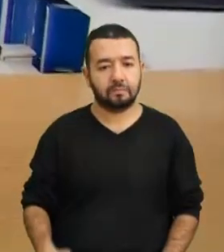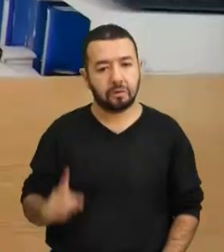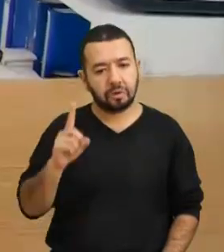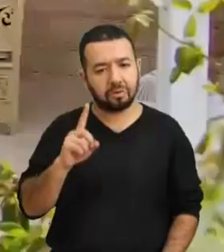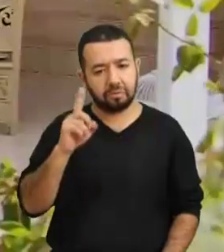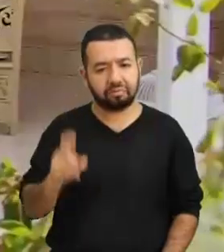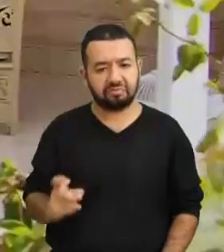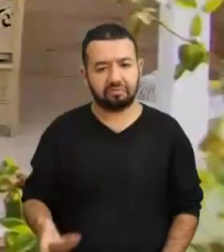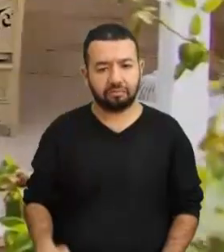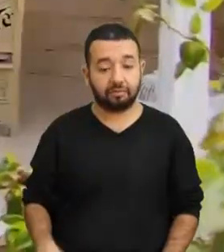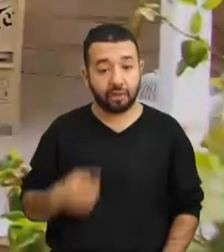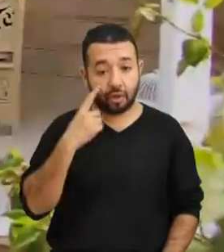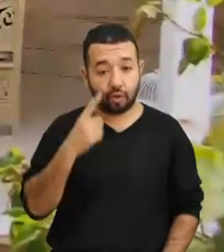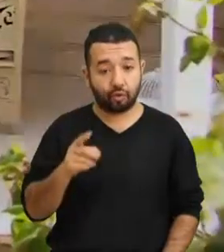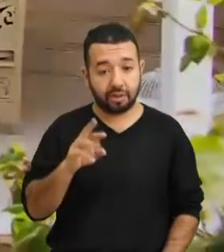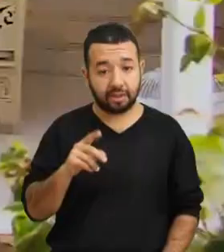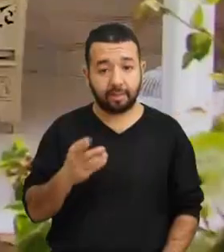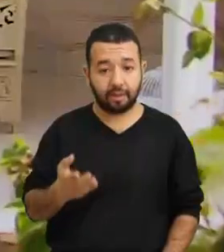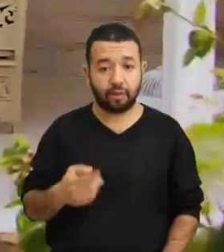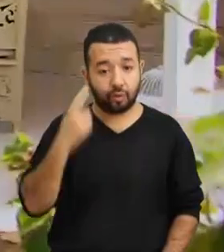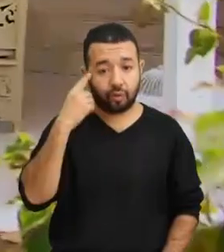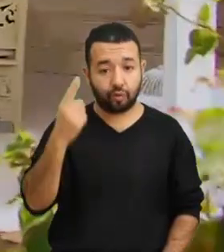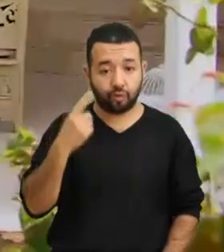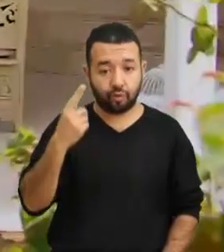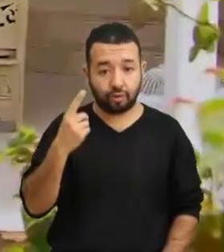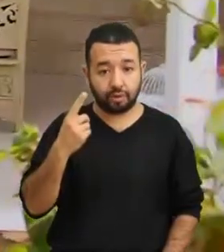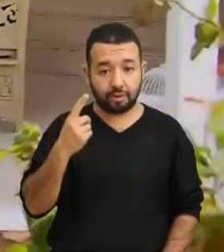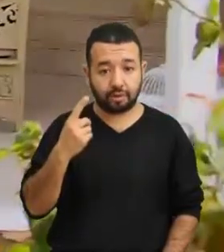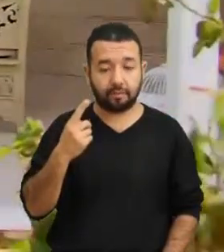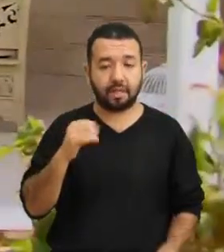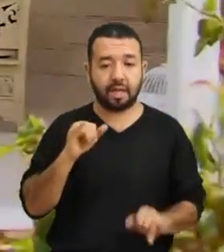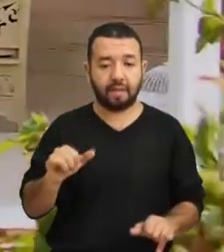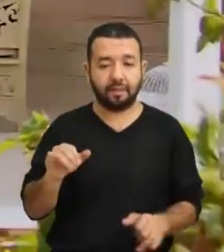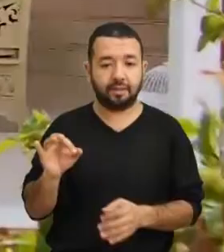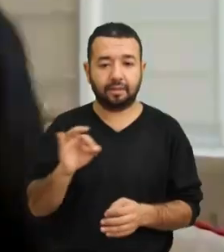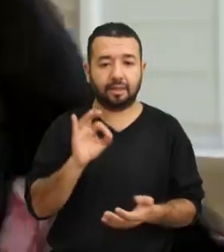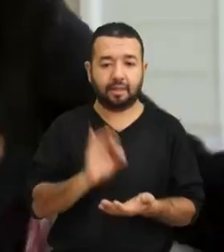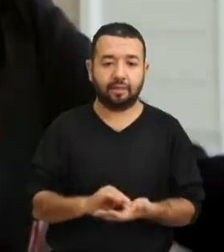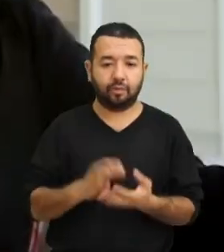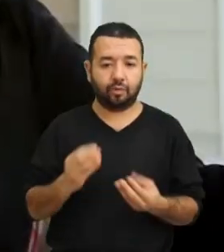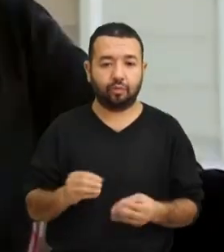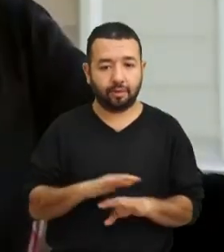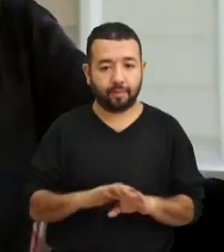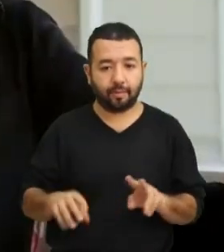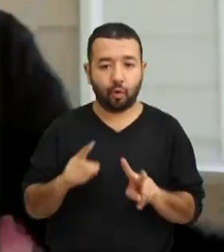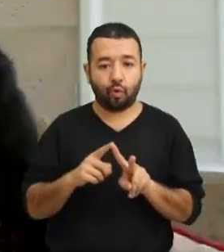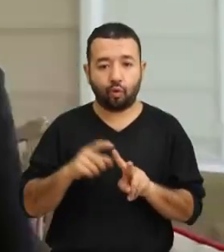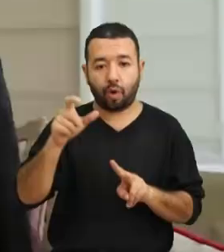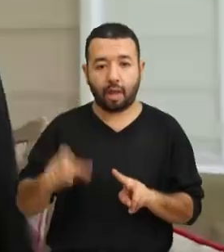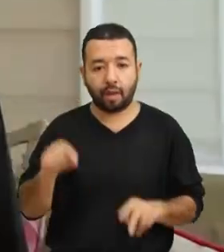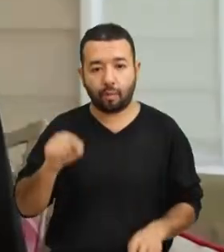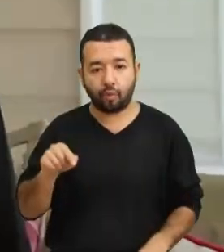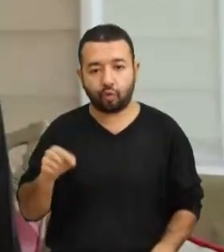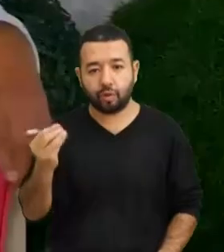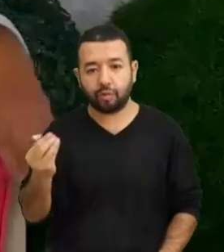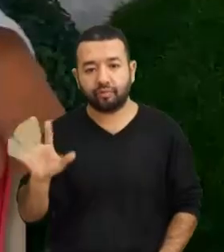Allah Allah. Gördüğünüz gibi düşüncemin sağlaması da Tamam. Gördüğünüz gibi Nurhan'ın başına bugün de bir